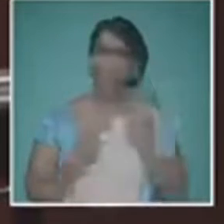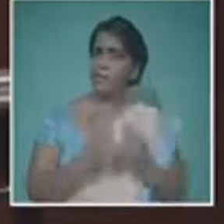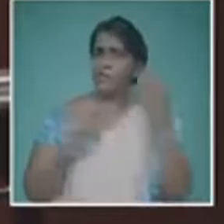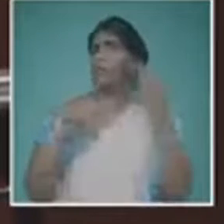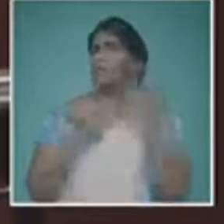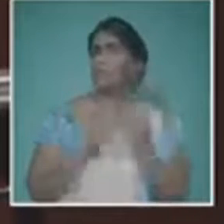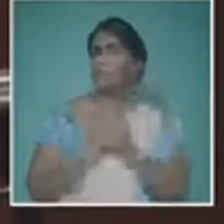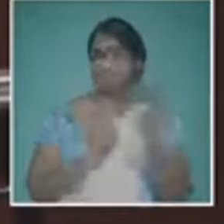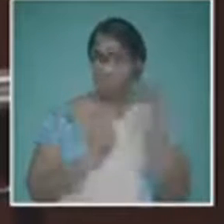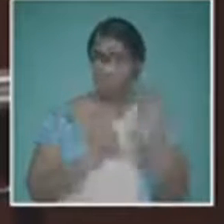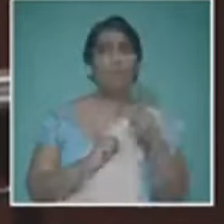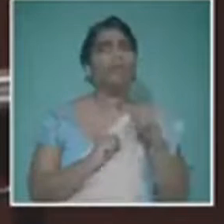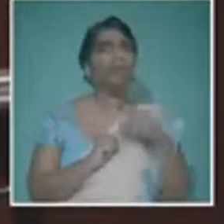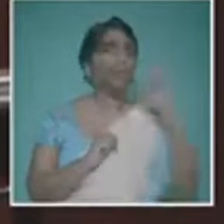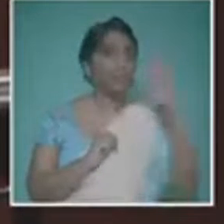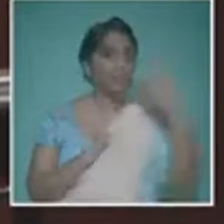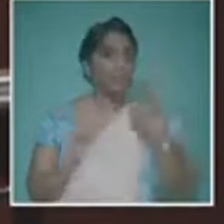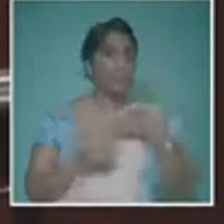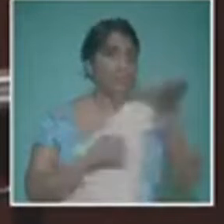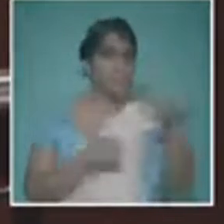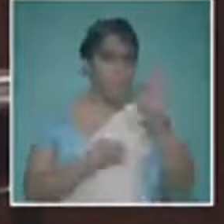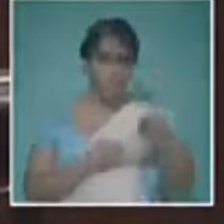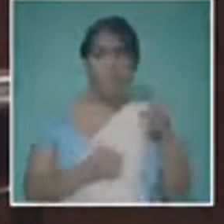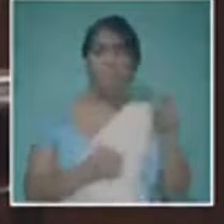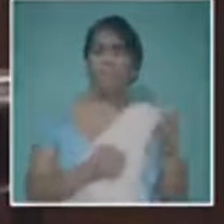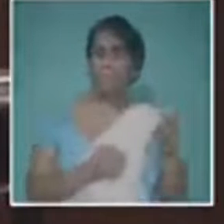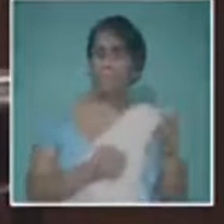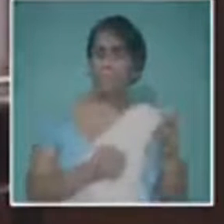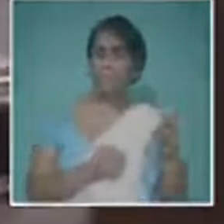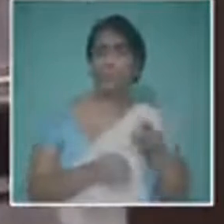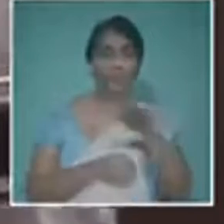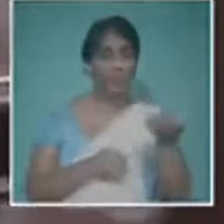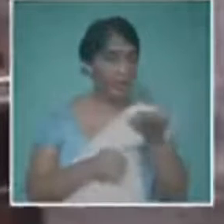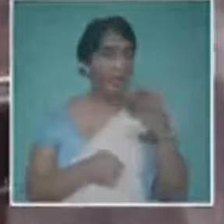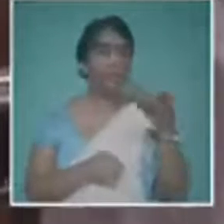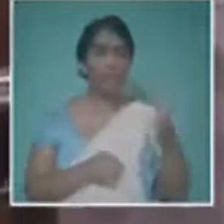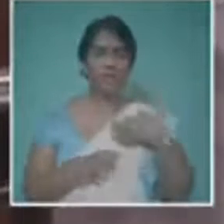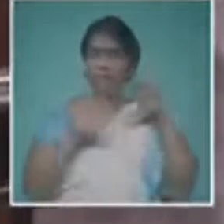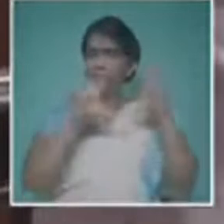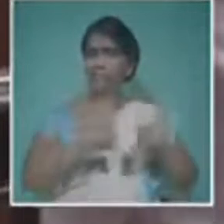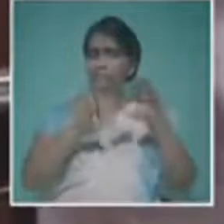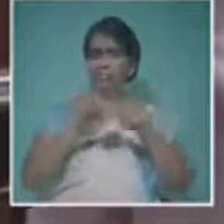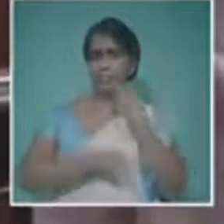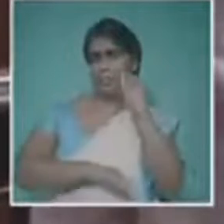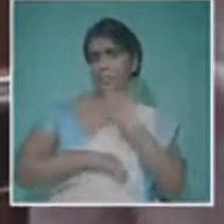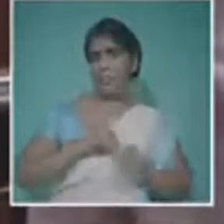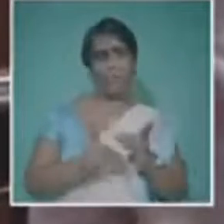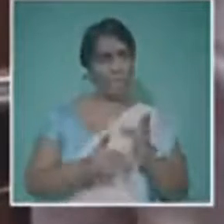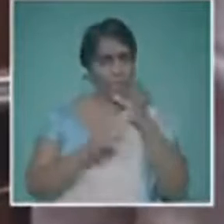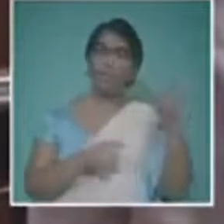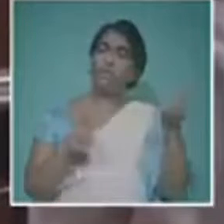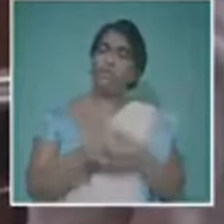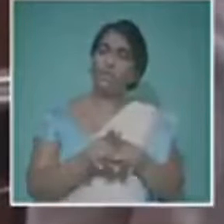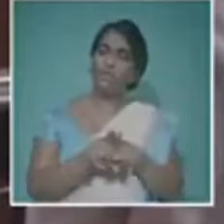திட்டமிட்டு அபகரிக்கப்படுகின்றது. இராணுவத்தினர், பாதுகாப்பு தரப்பினர் செய்த கைங்கரியங்களை,